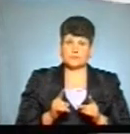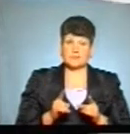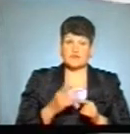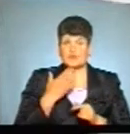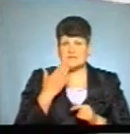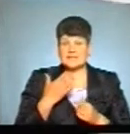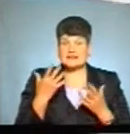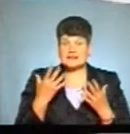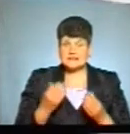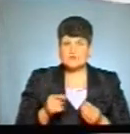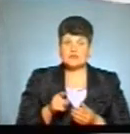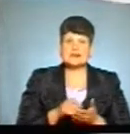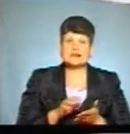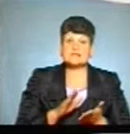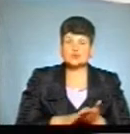дні вони реєструються